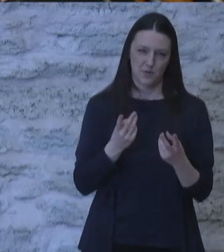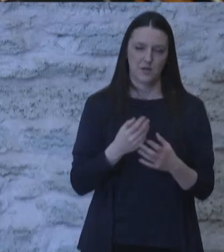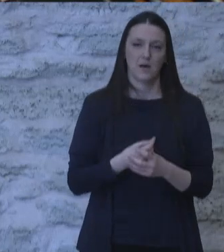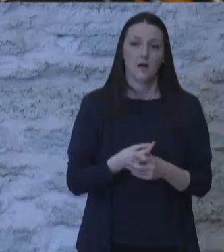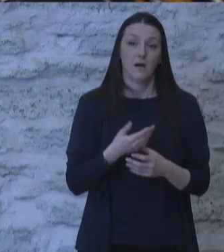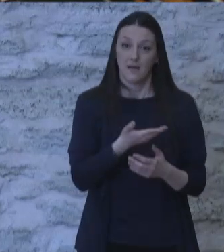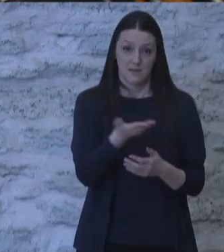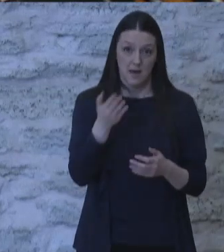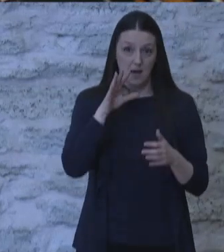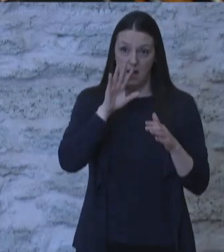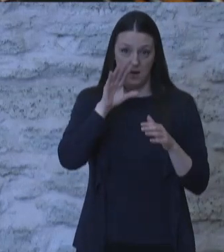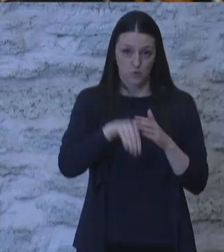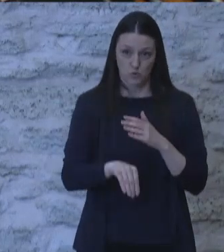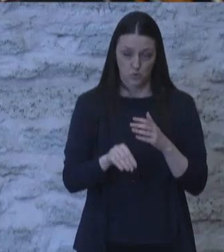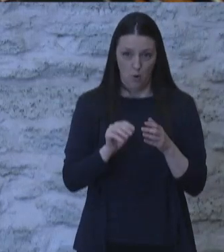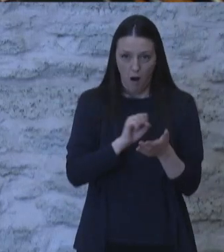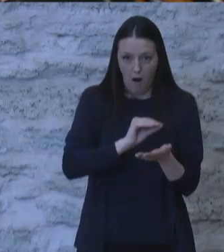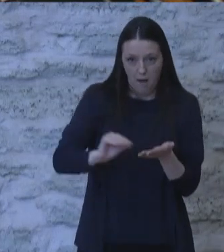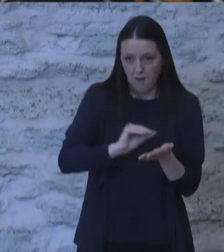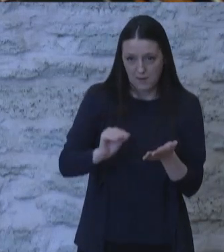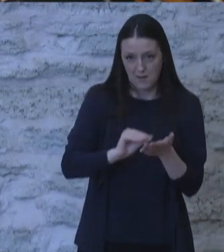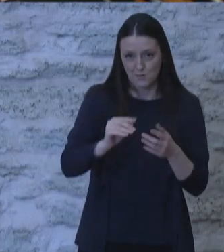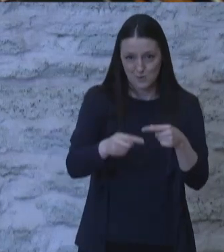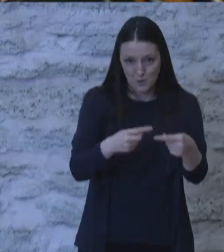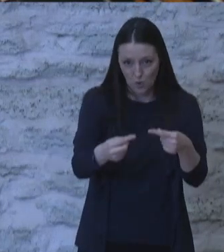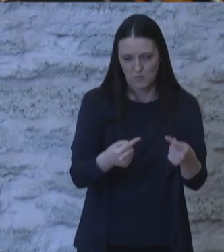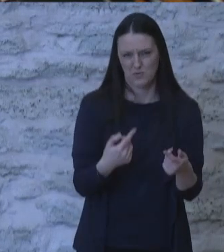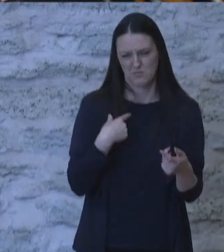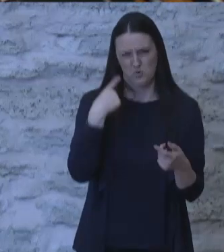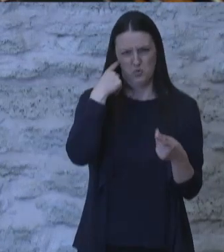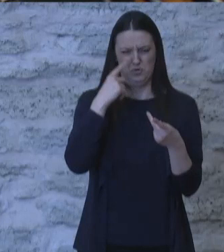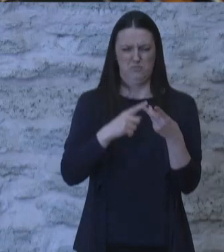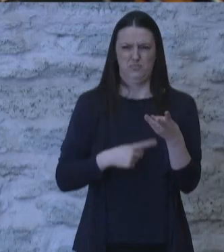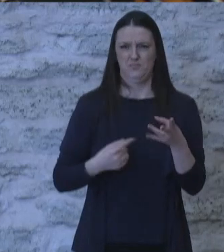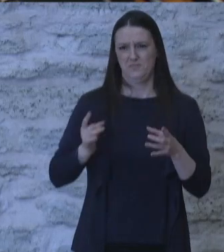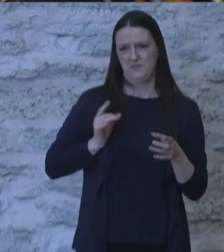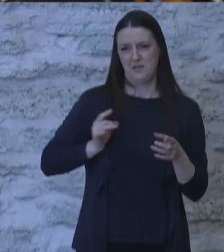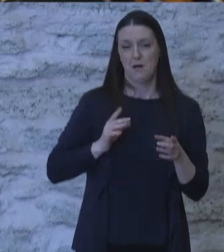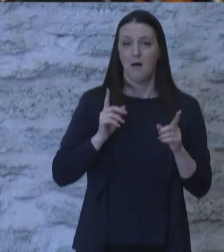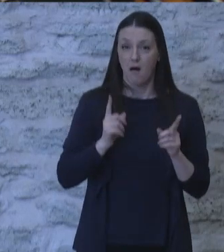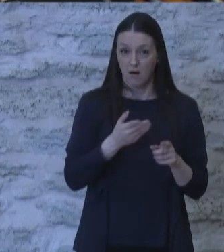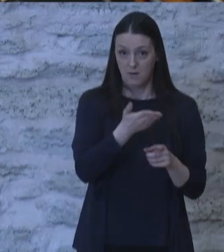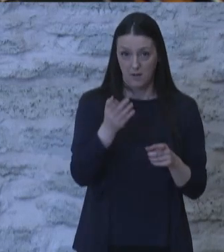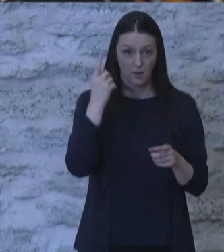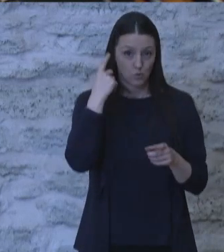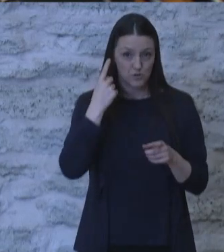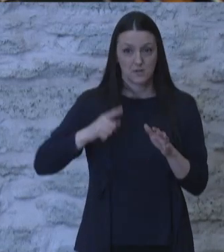selliseid fraasi oli veel. Aga te kuulsite kõrvalt, kuidas te siseminister vastas